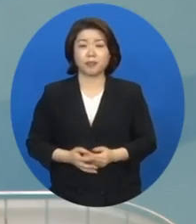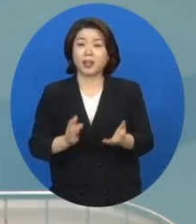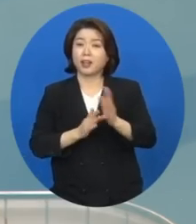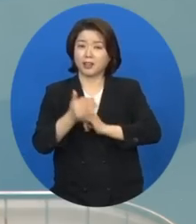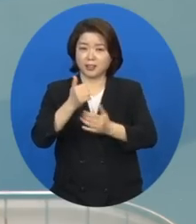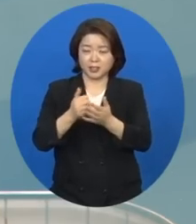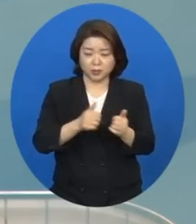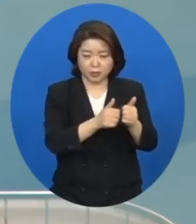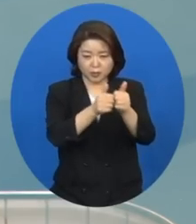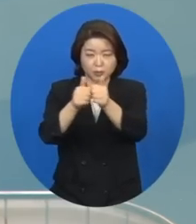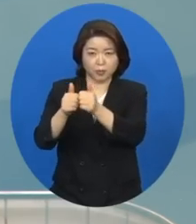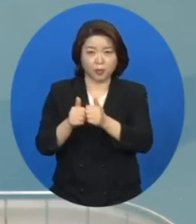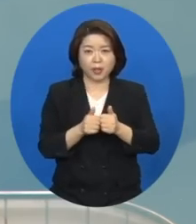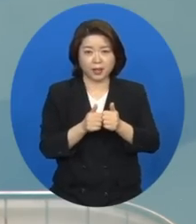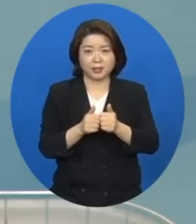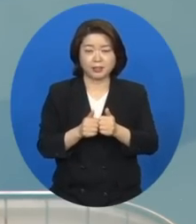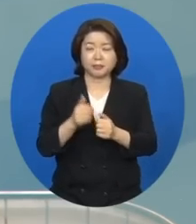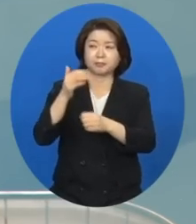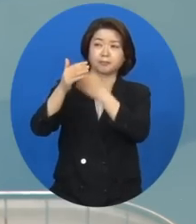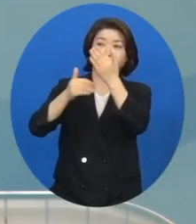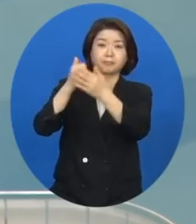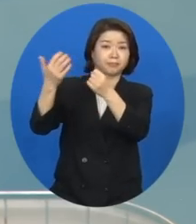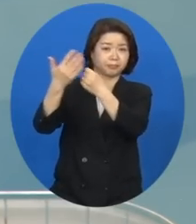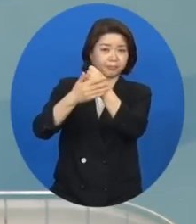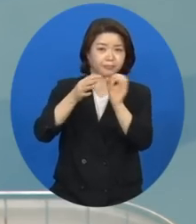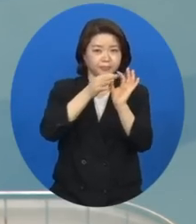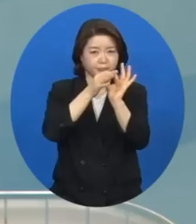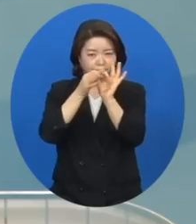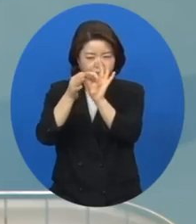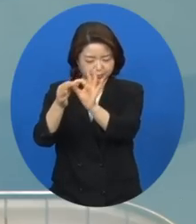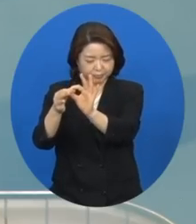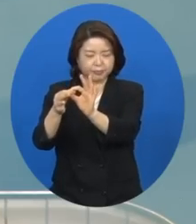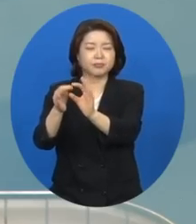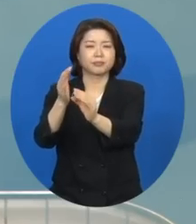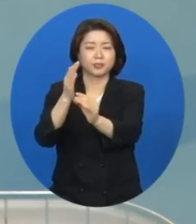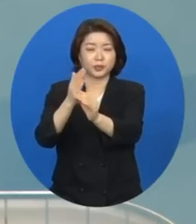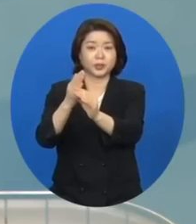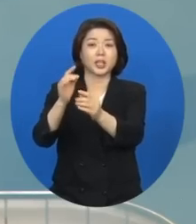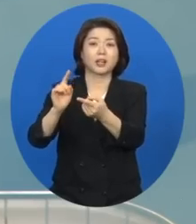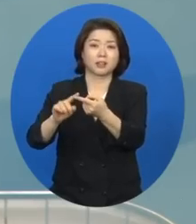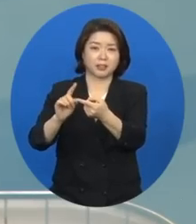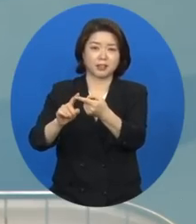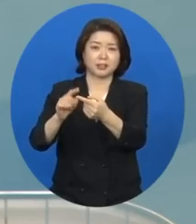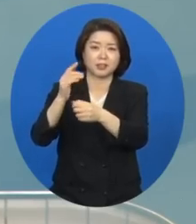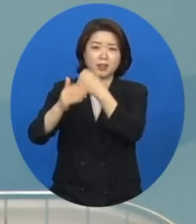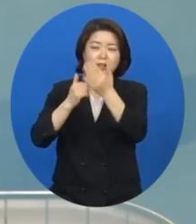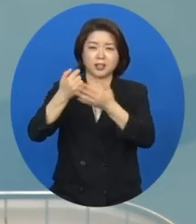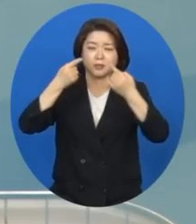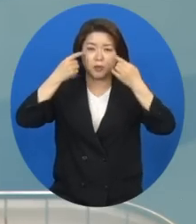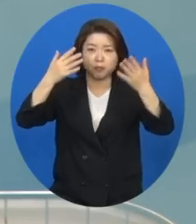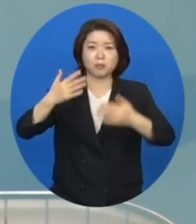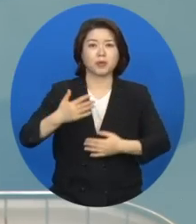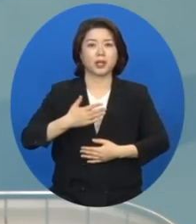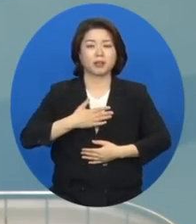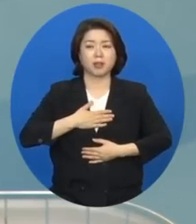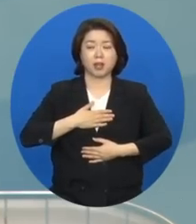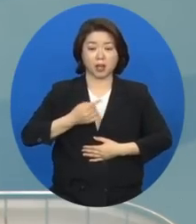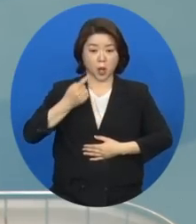예수님과 동행하며 하나님의 은혜는 계속되고 있다라는 것을 하나님은 분명히 제